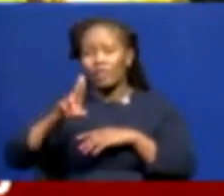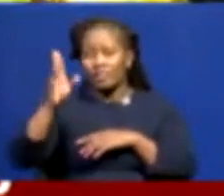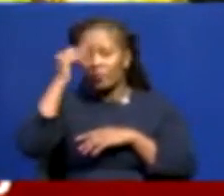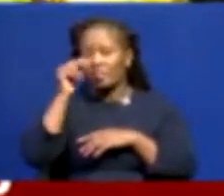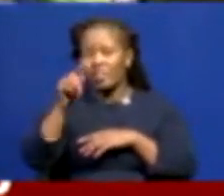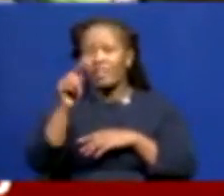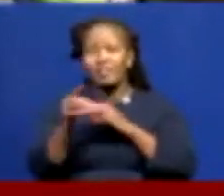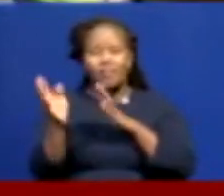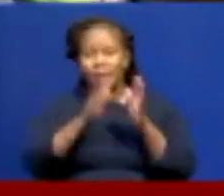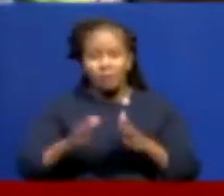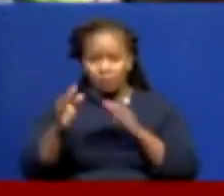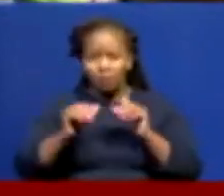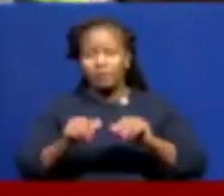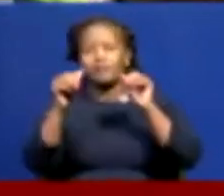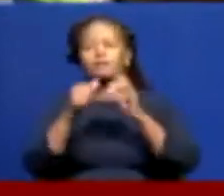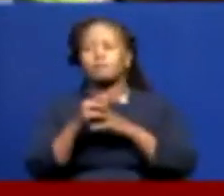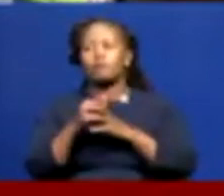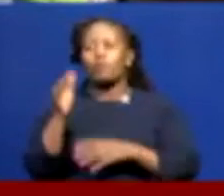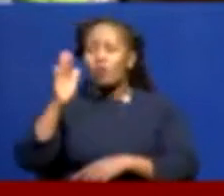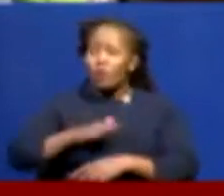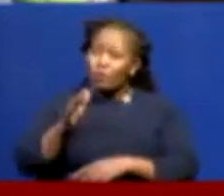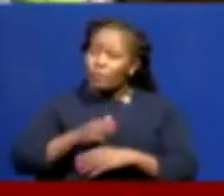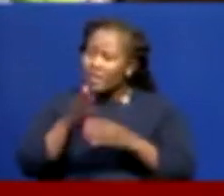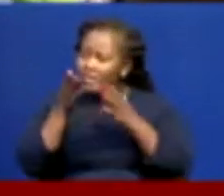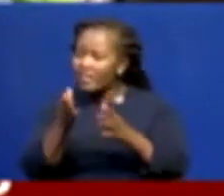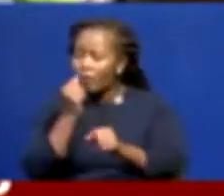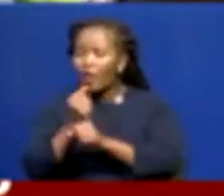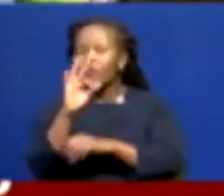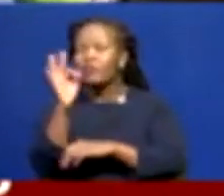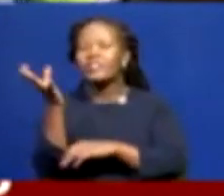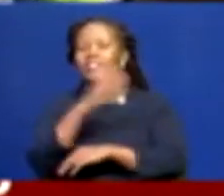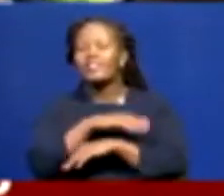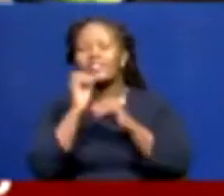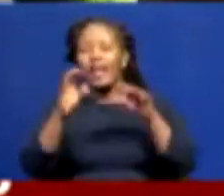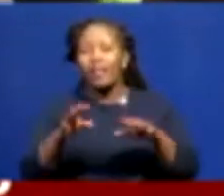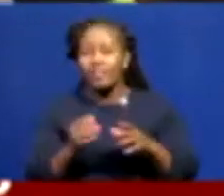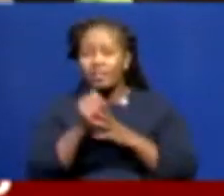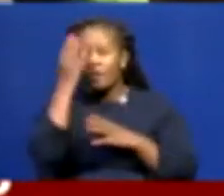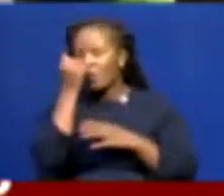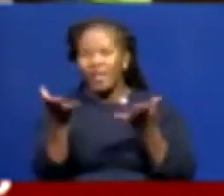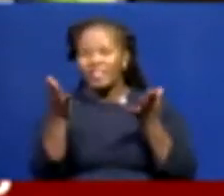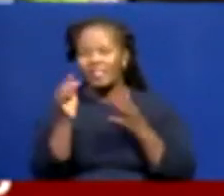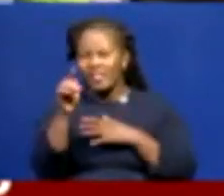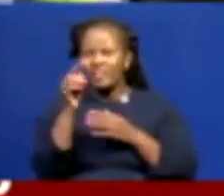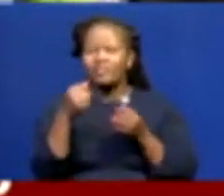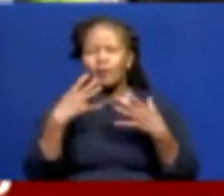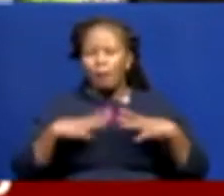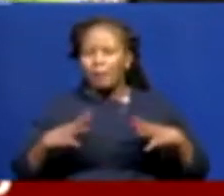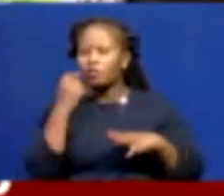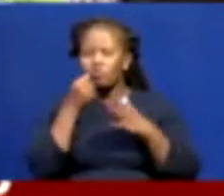being bankrolled. Wamama hapa hawatafanya kazi siku tatu kwa sababu tu uko na pesa mingi ya kutumia